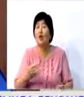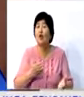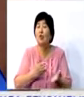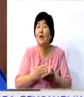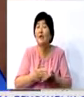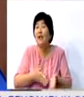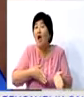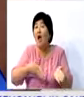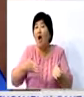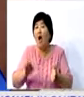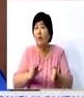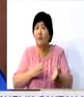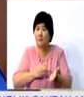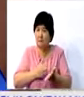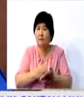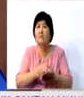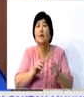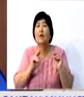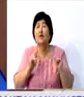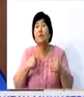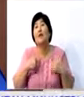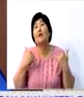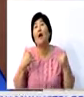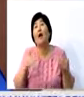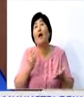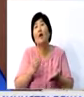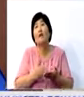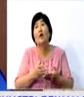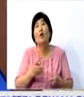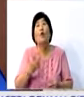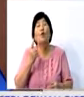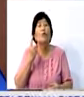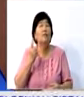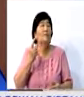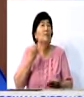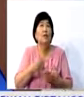позициясынан ауытқымағандығы мені шынымен таңғалдырды. Ол бірегей тұлға.